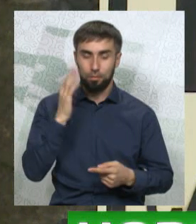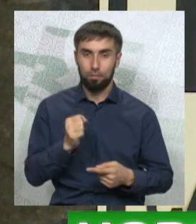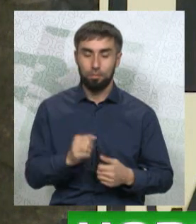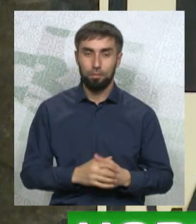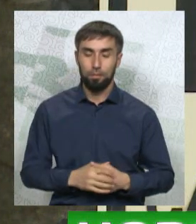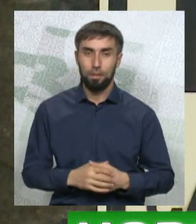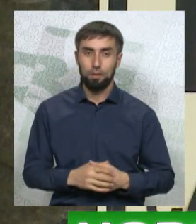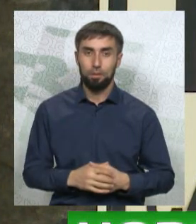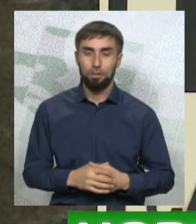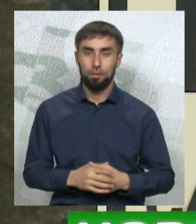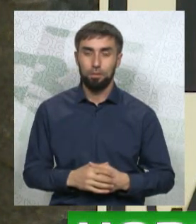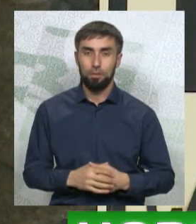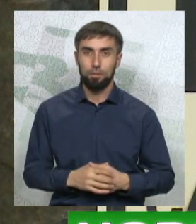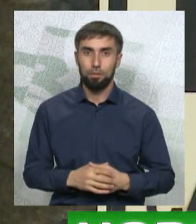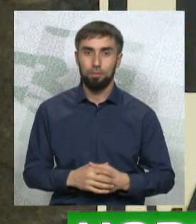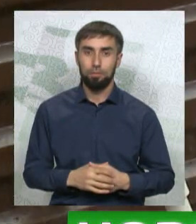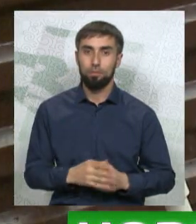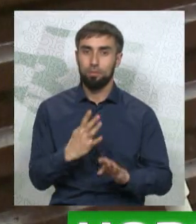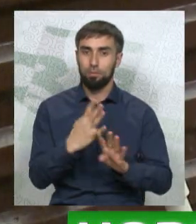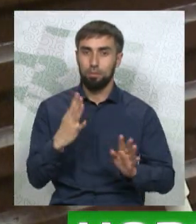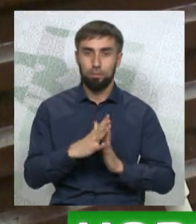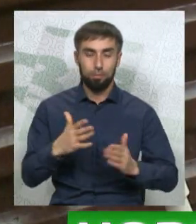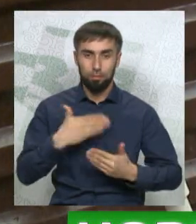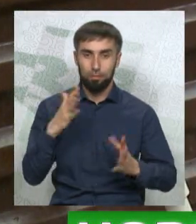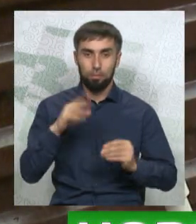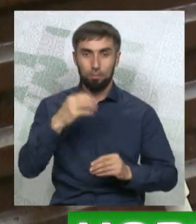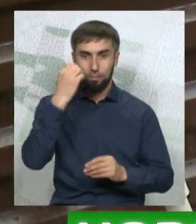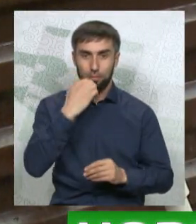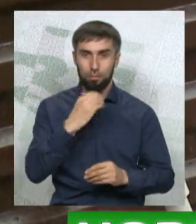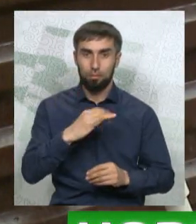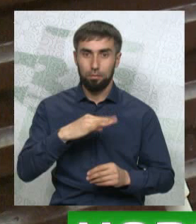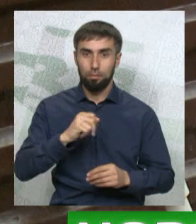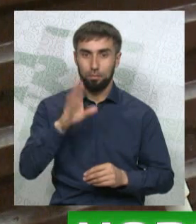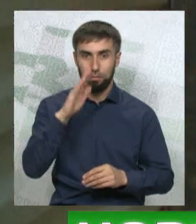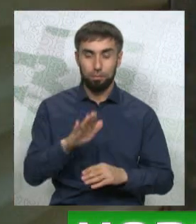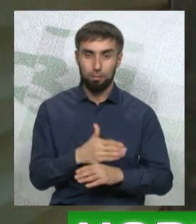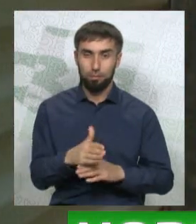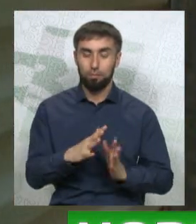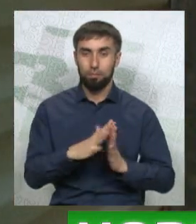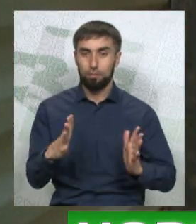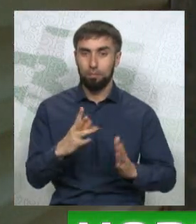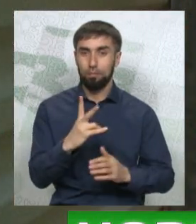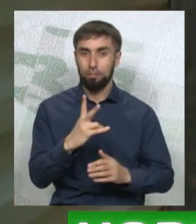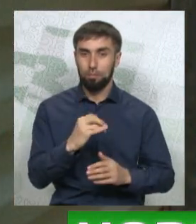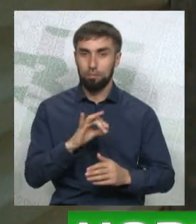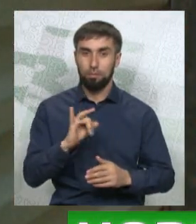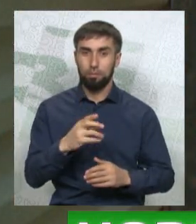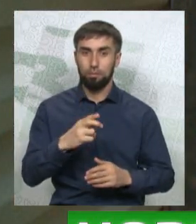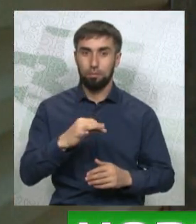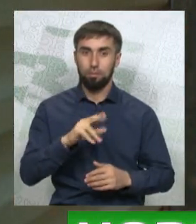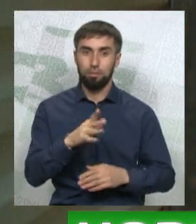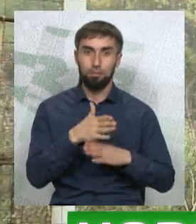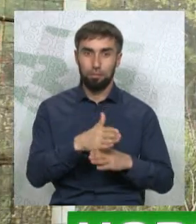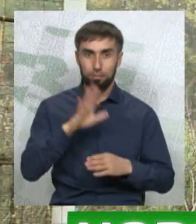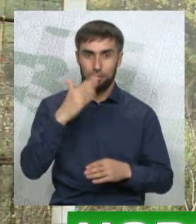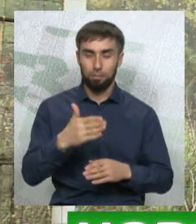его аллах и да приветствует очередей больше нет все благодаря системе вода распределение с большими насосами и бочкой для хранения